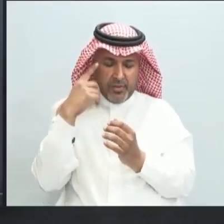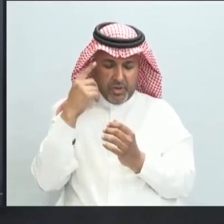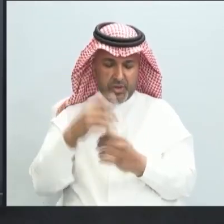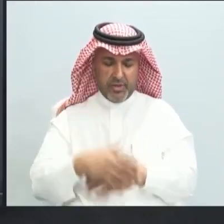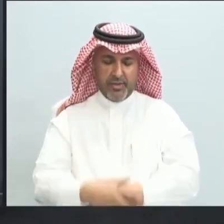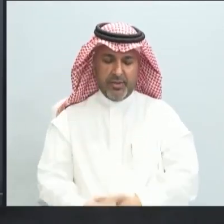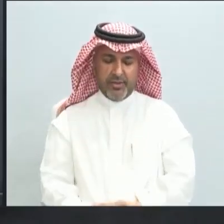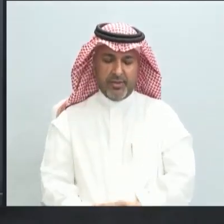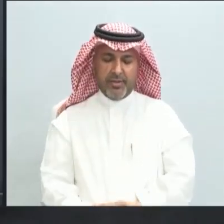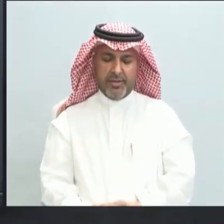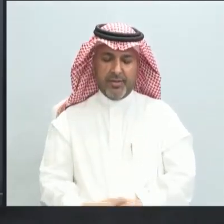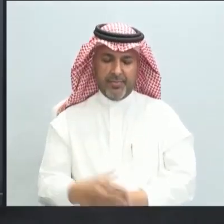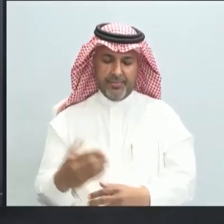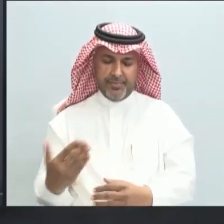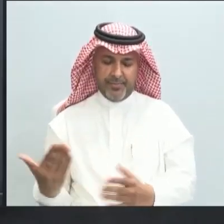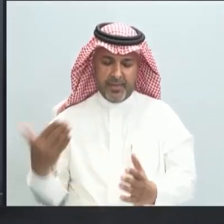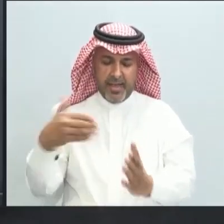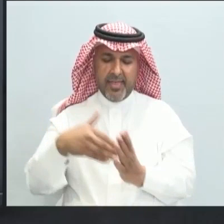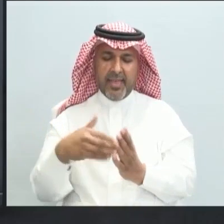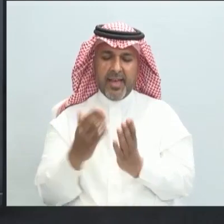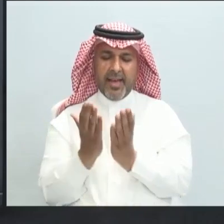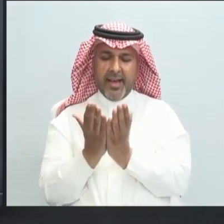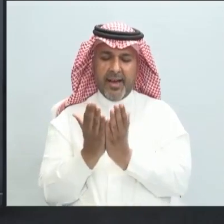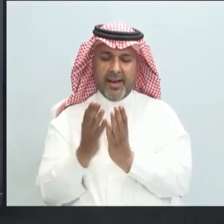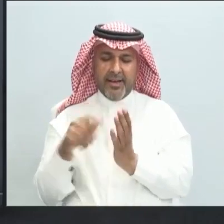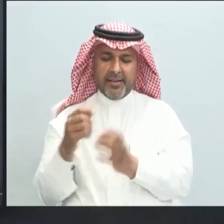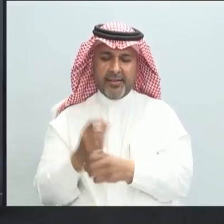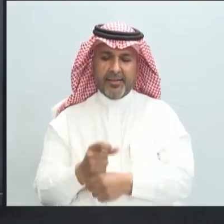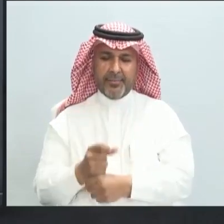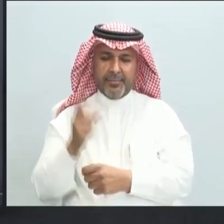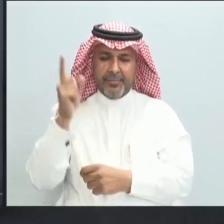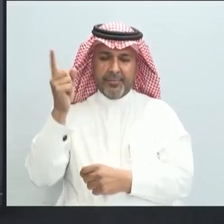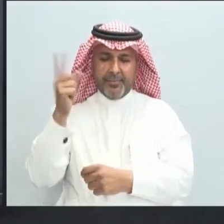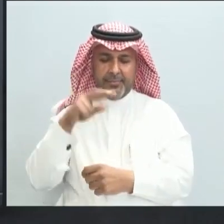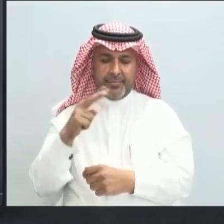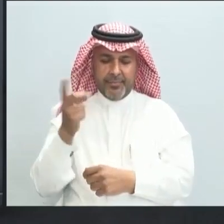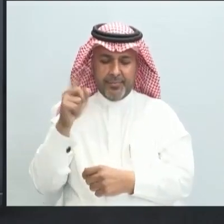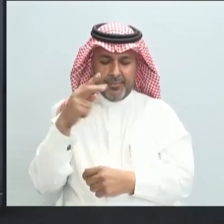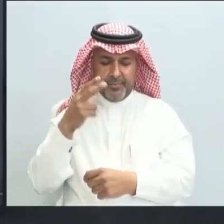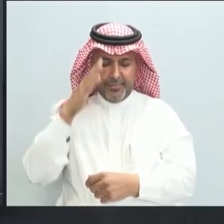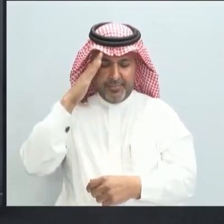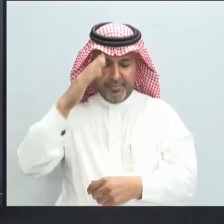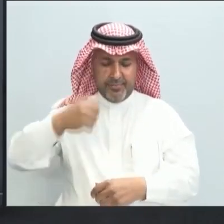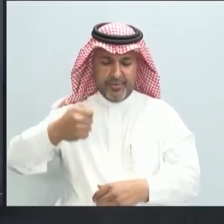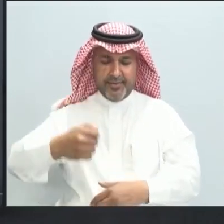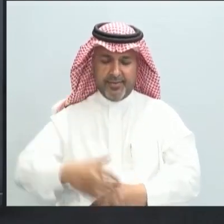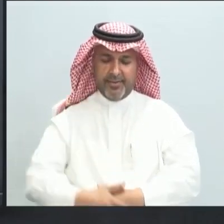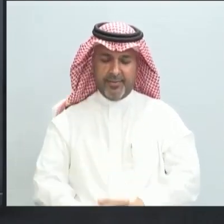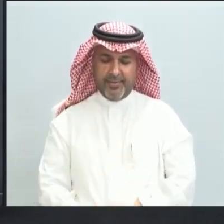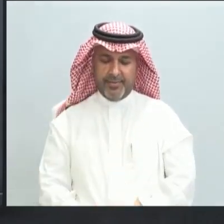الله تعالى في اللقاء القادم من هنا الى ذلكم الحين نلقاكم وانتم بخير دمتم في رعاية الله والسلام عليكم ورحمة الله وبركاته